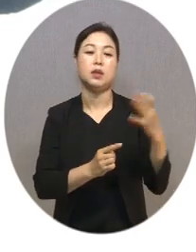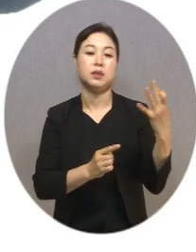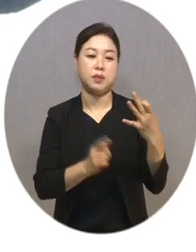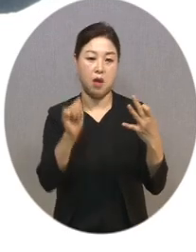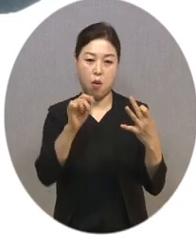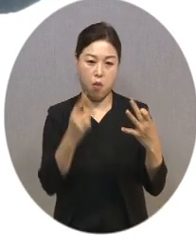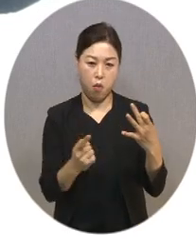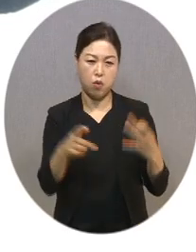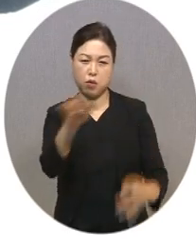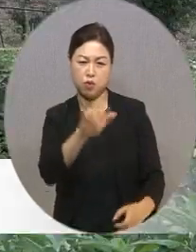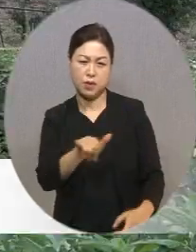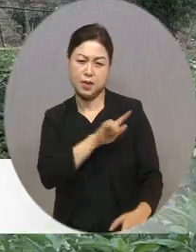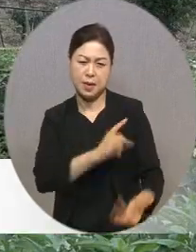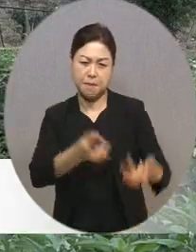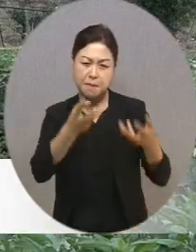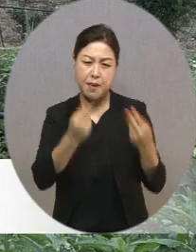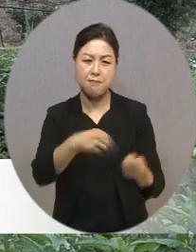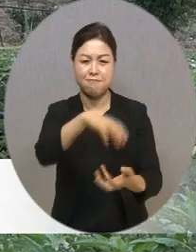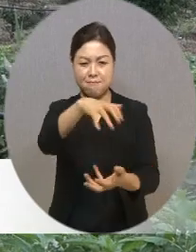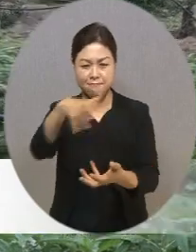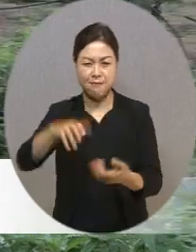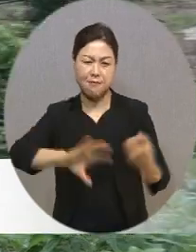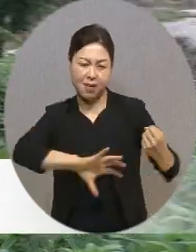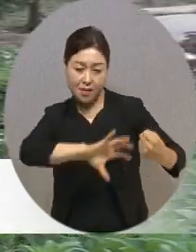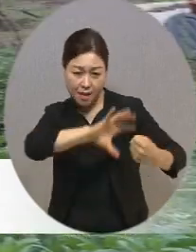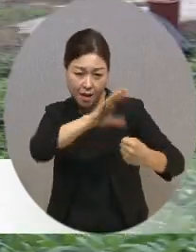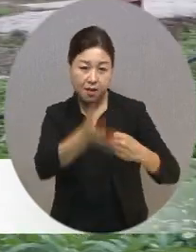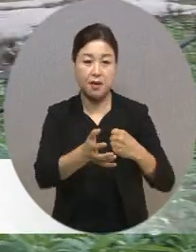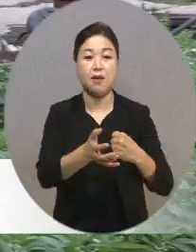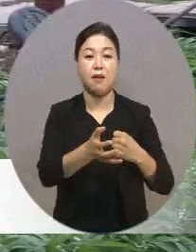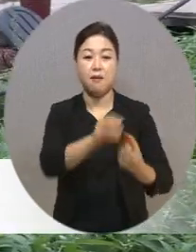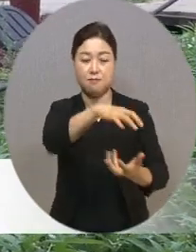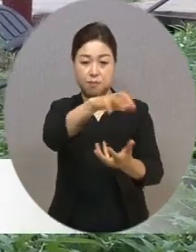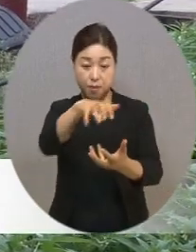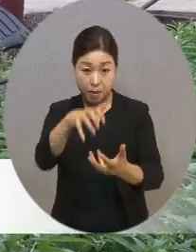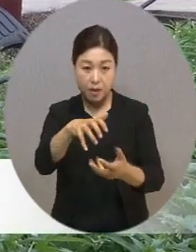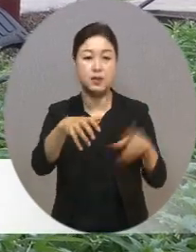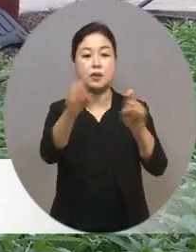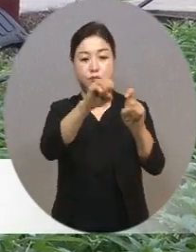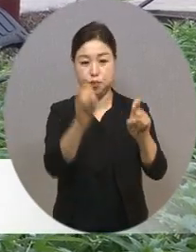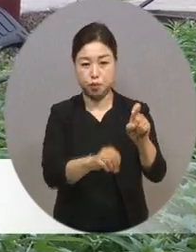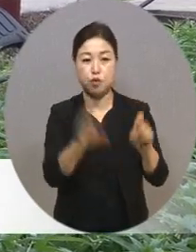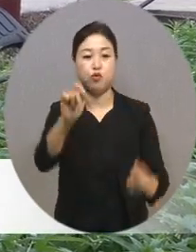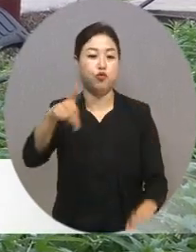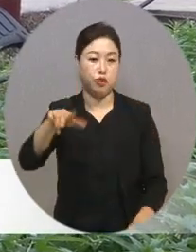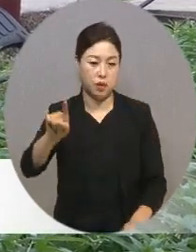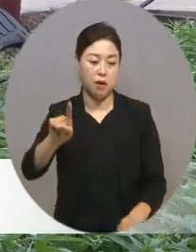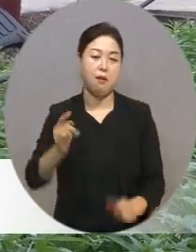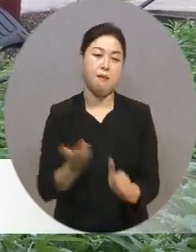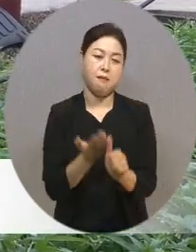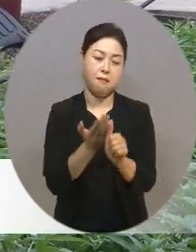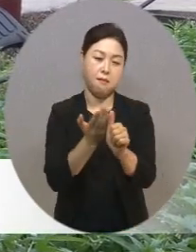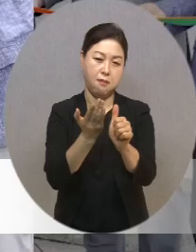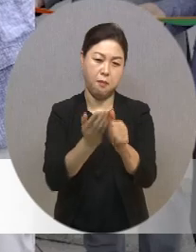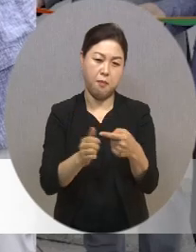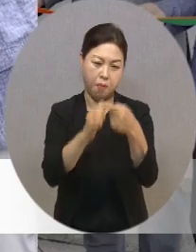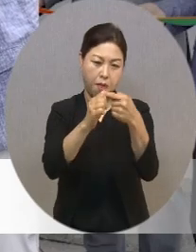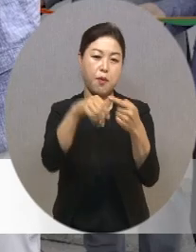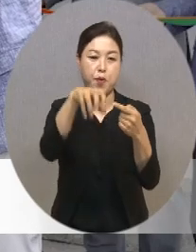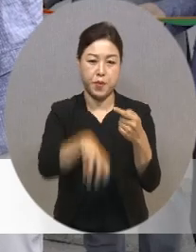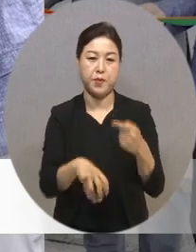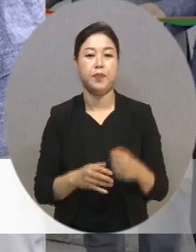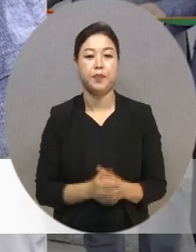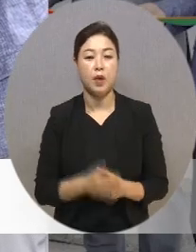최대 주산지이며 세계 생산량의 10%를 차지하는 유자 재배의 1번지입니다.